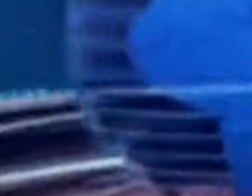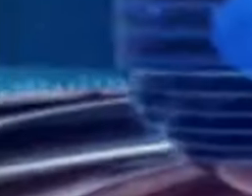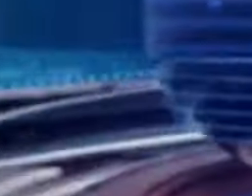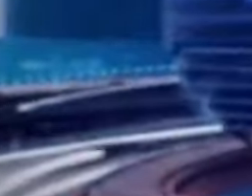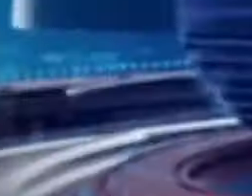الله